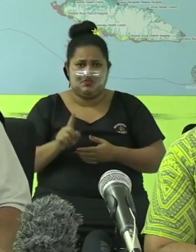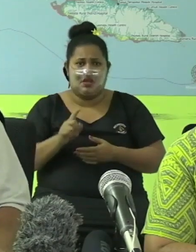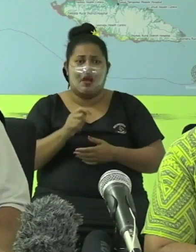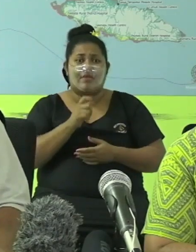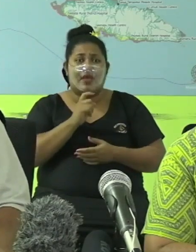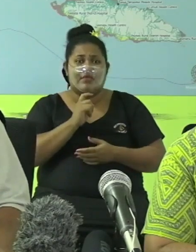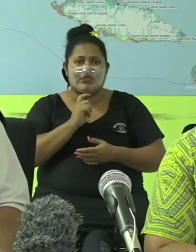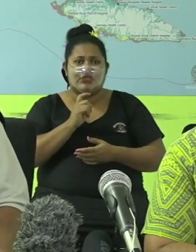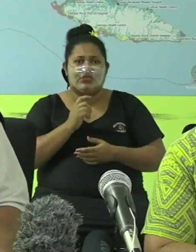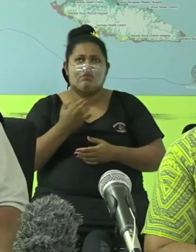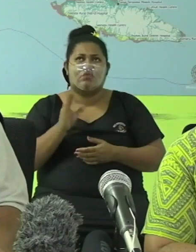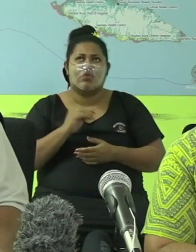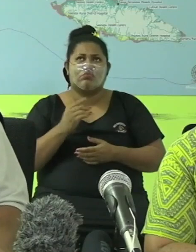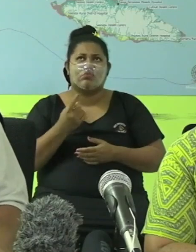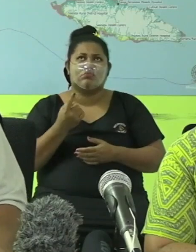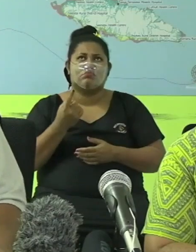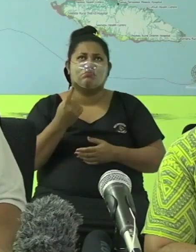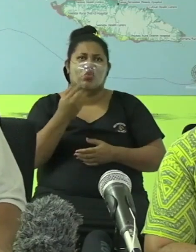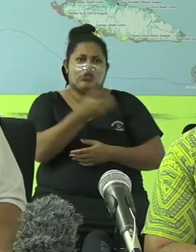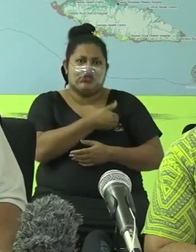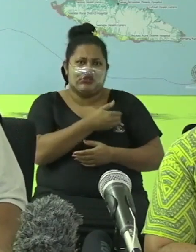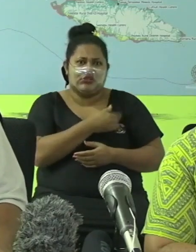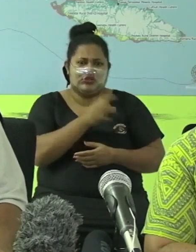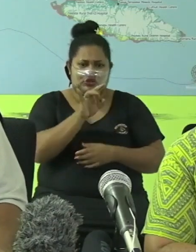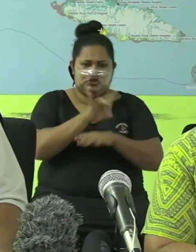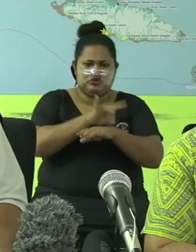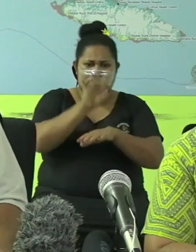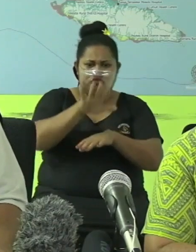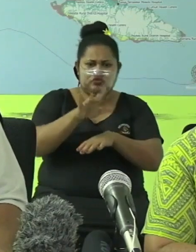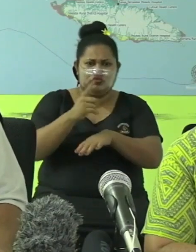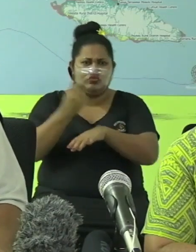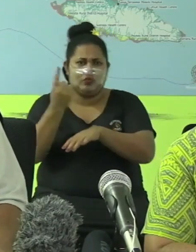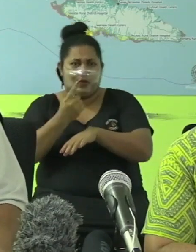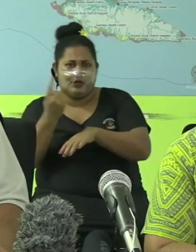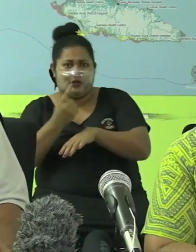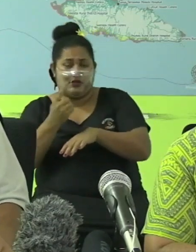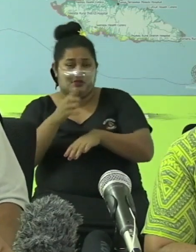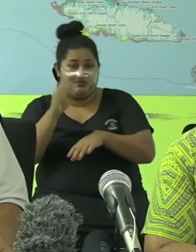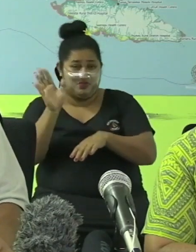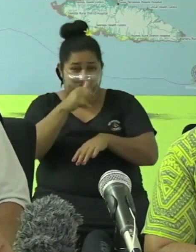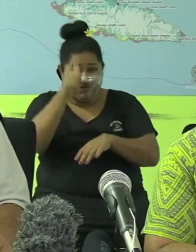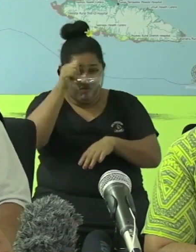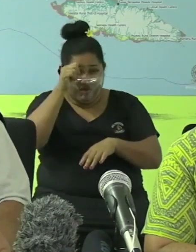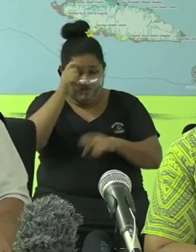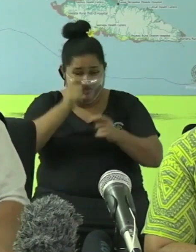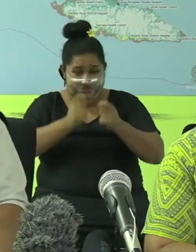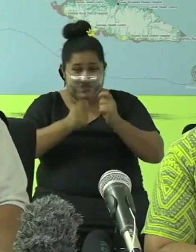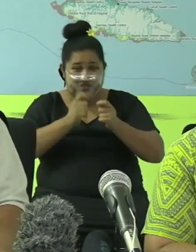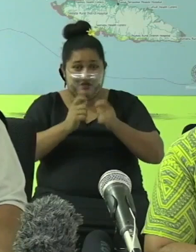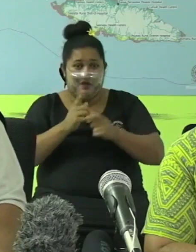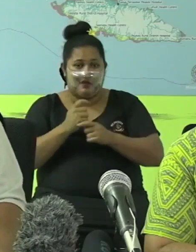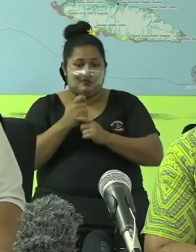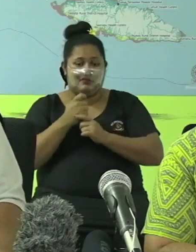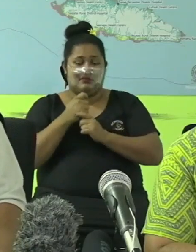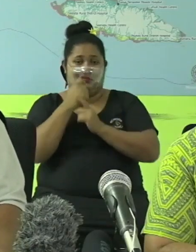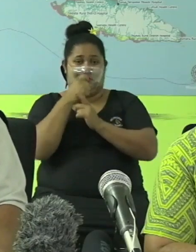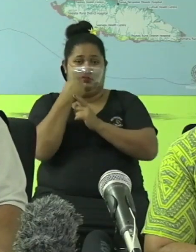le tai au po le sefulu sutasi ia sila fia fo I le test nei e whai tono o loku wisu se I